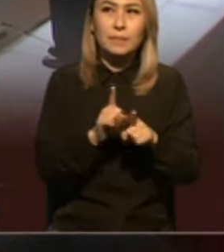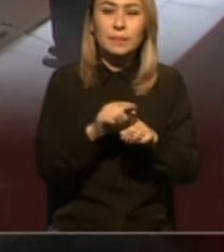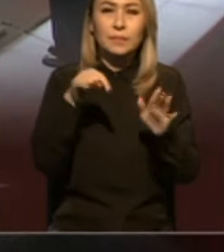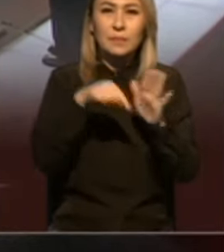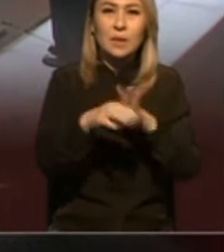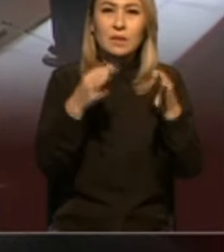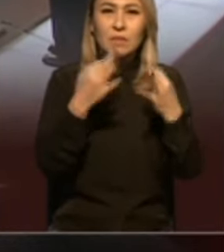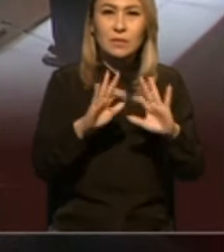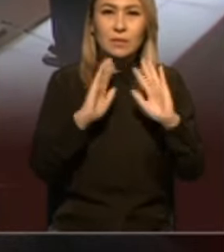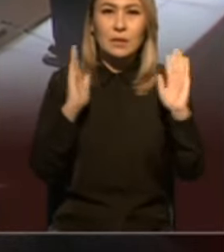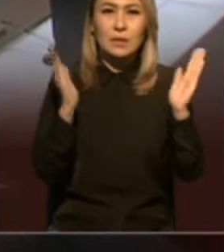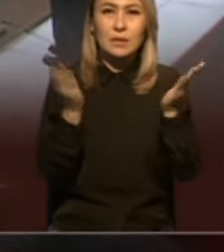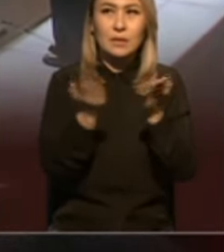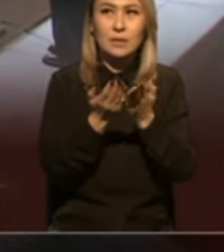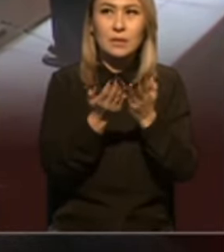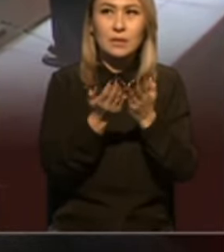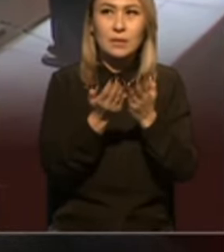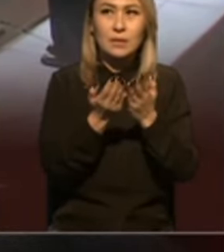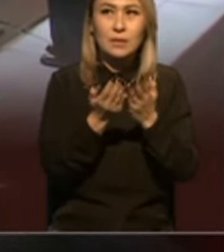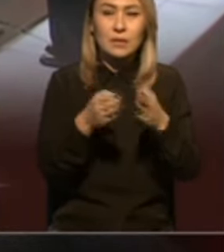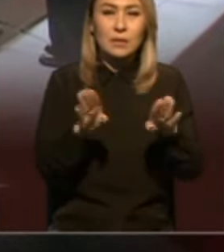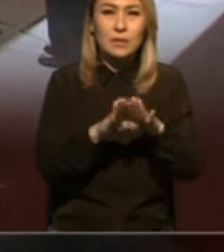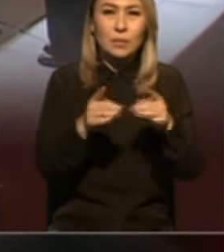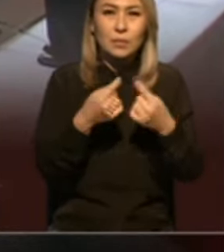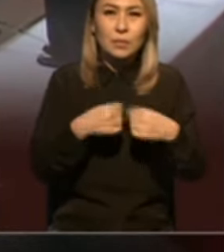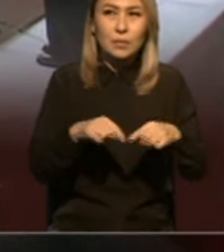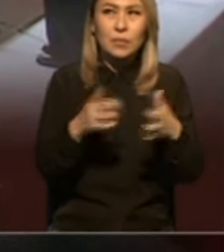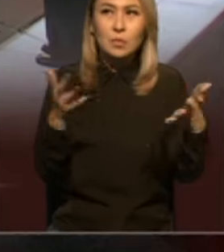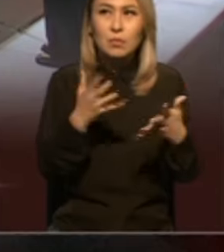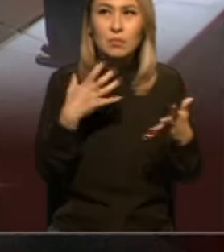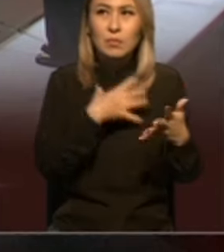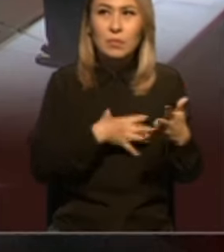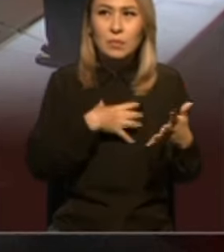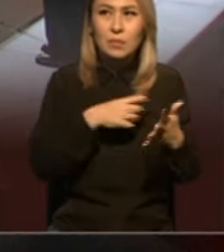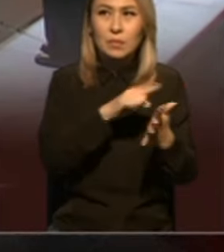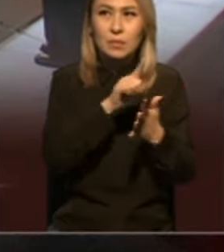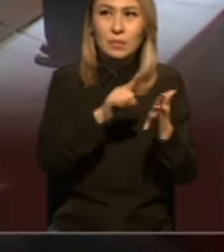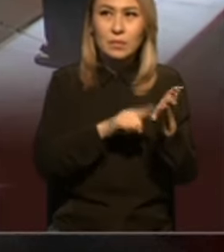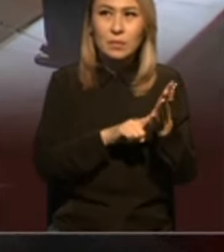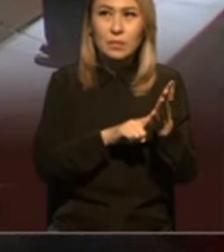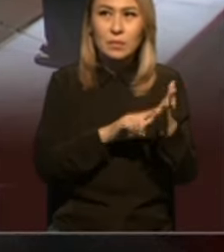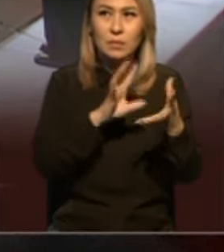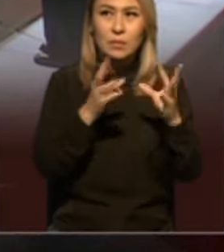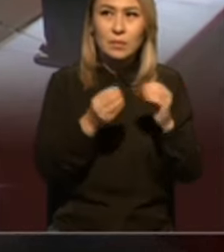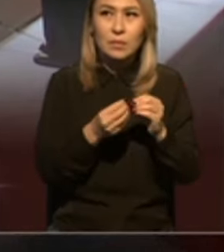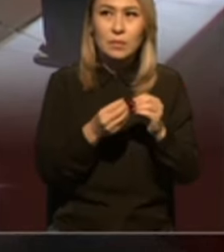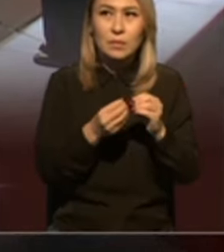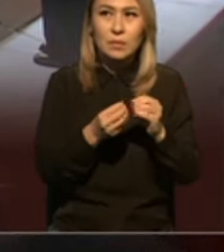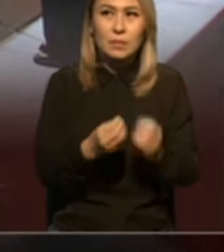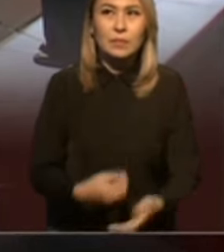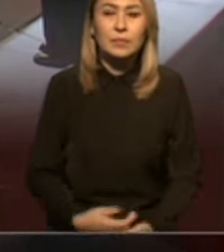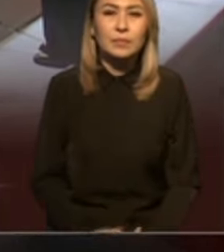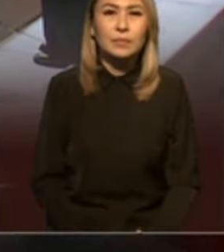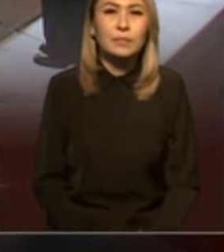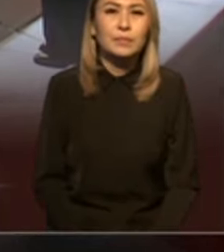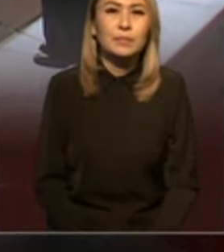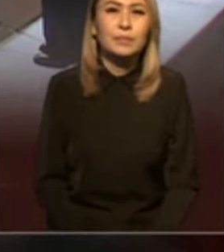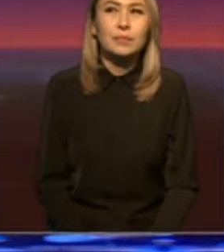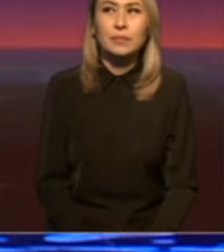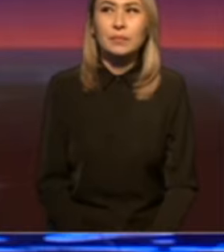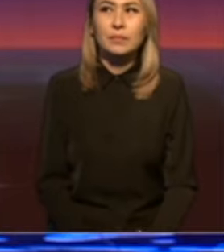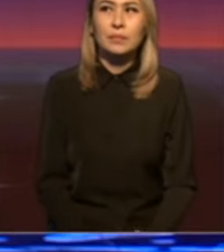бос, сырты каркас. Үйімнің ішін қандай мазмұнмен толтыра аламыз деген өте өзекті сұрақ меніңше.